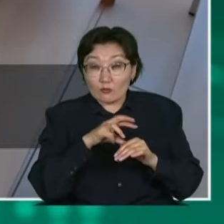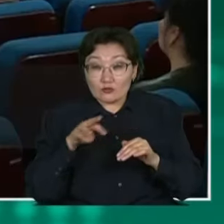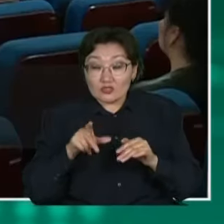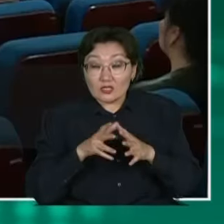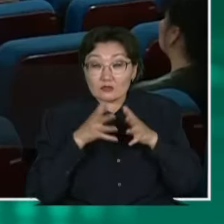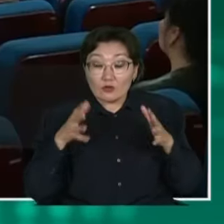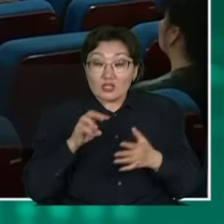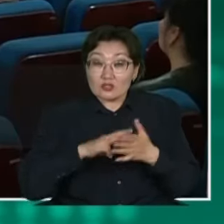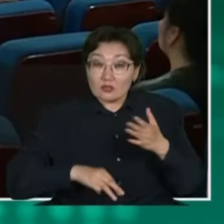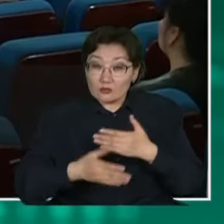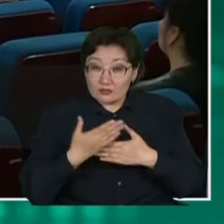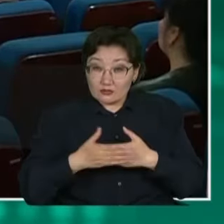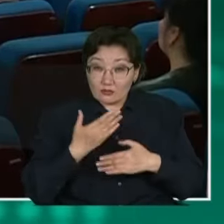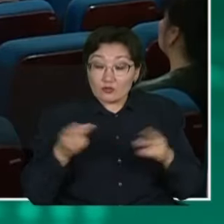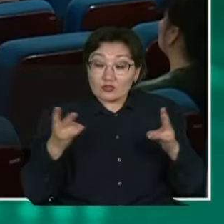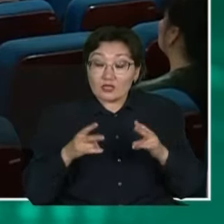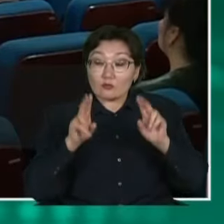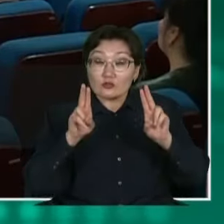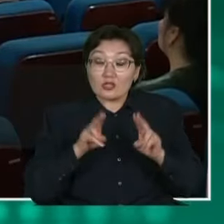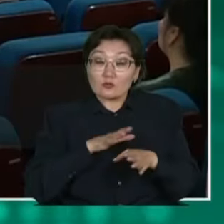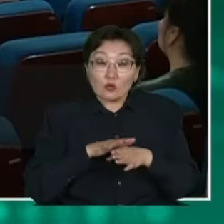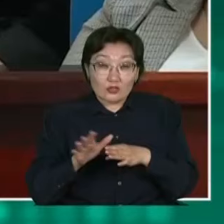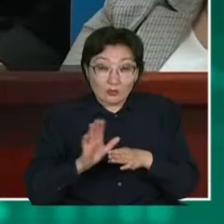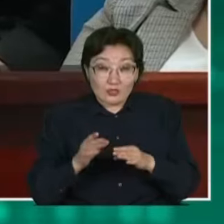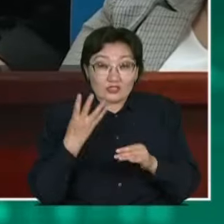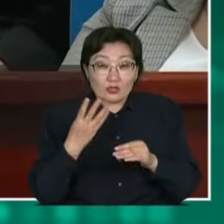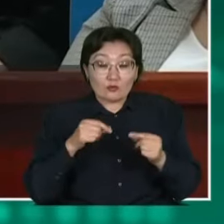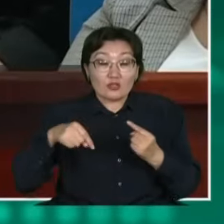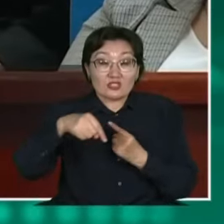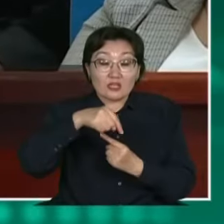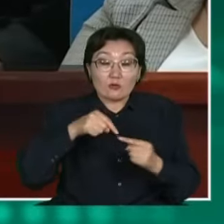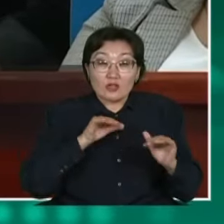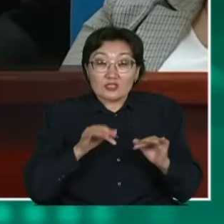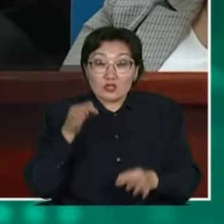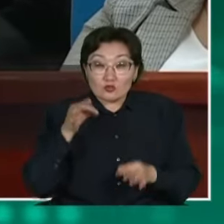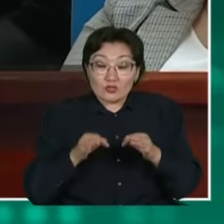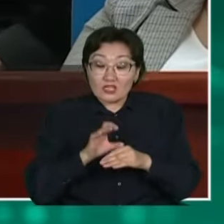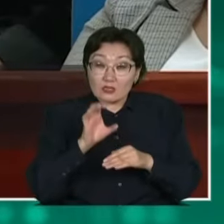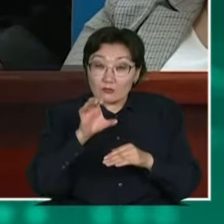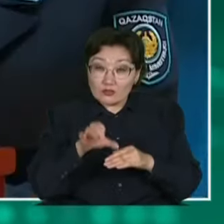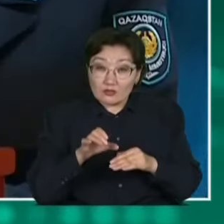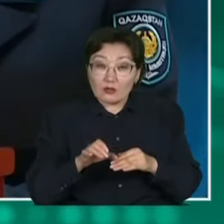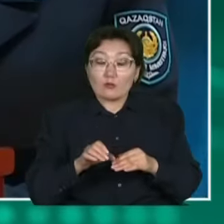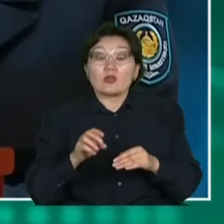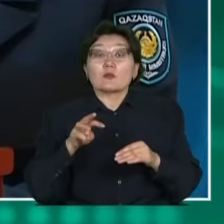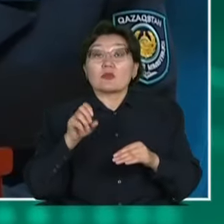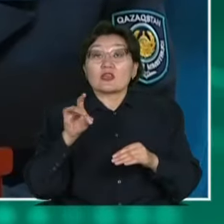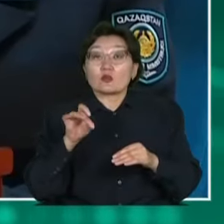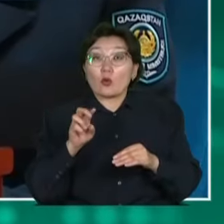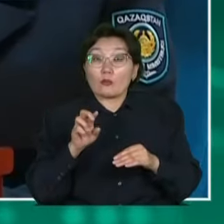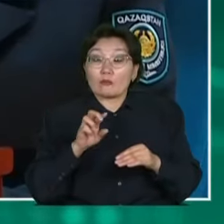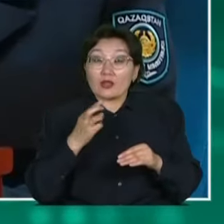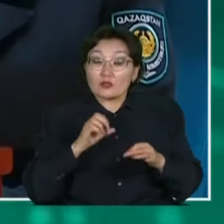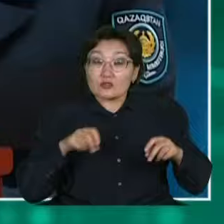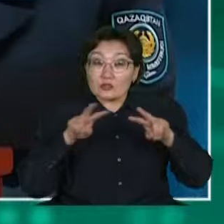теңгеден астам айыппұл салынған. Тиісті талаптарды орындамаған 4 кәсіп иесінің ісі сотта қаралуда. Микробиологиялық зерттеу нәтижелері